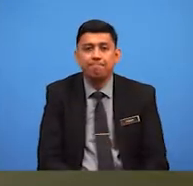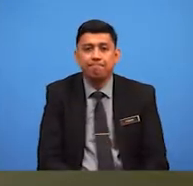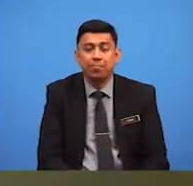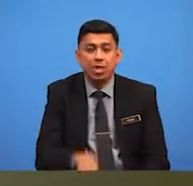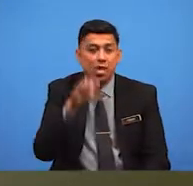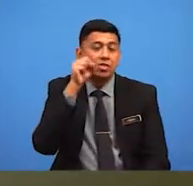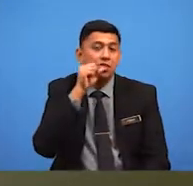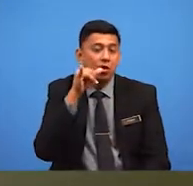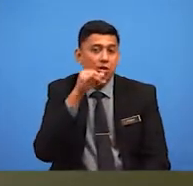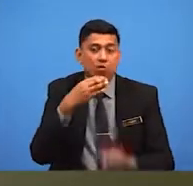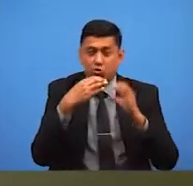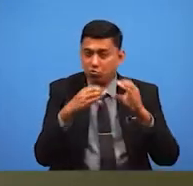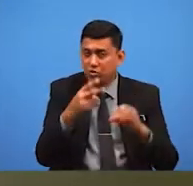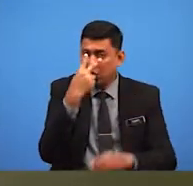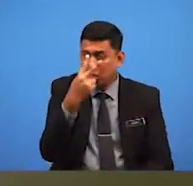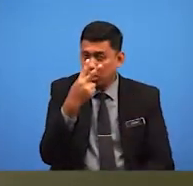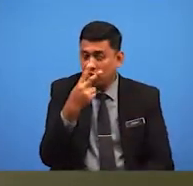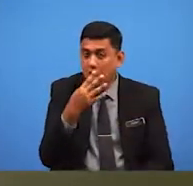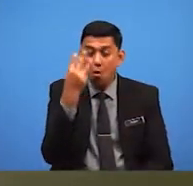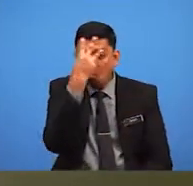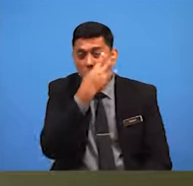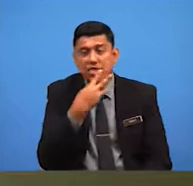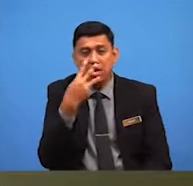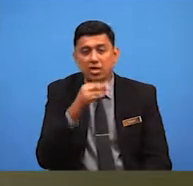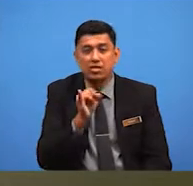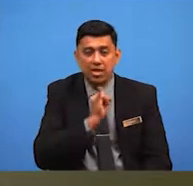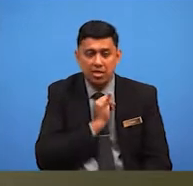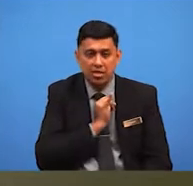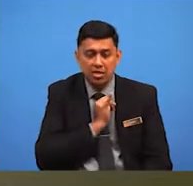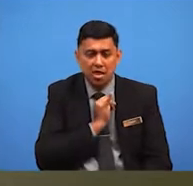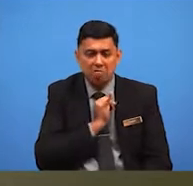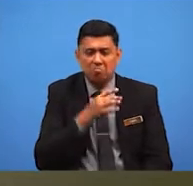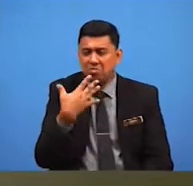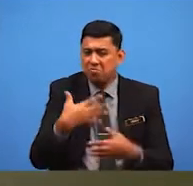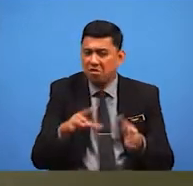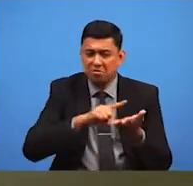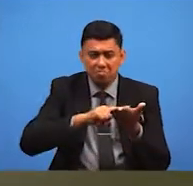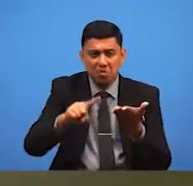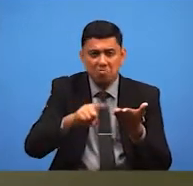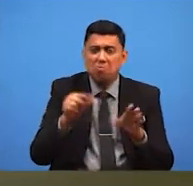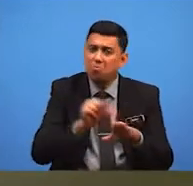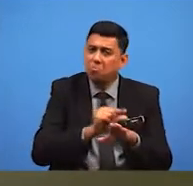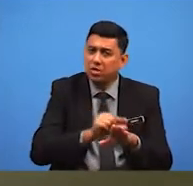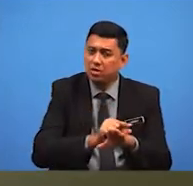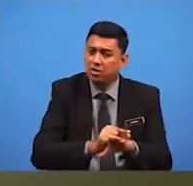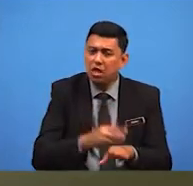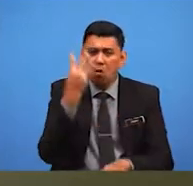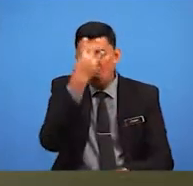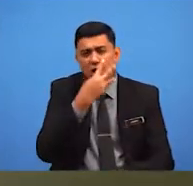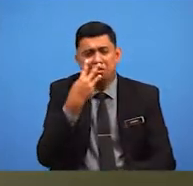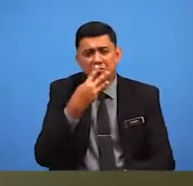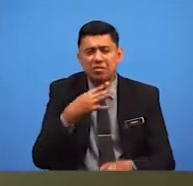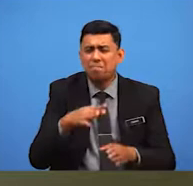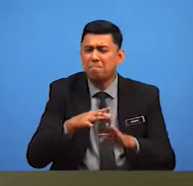Syafa, cuba awak tengok wajah saya ni. Dah seminggu saya menggunakan produk ni. Wajah saya semakin